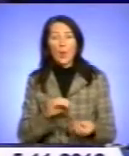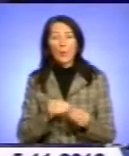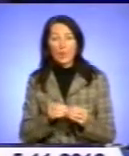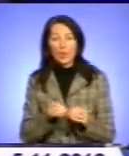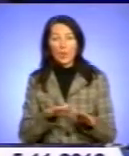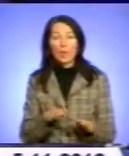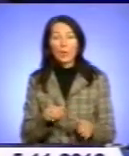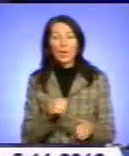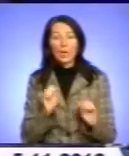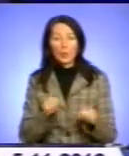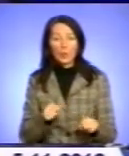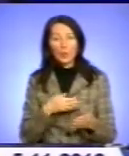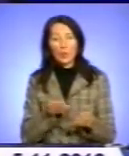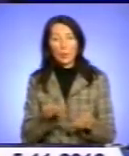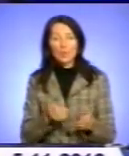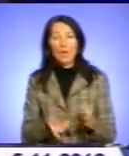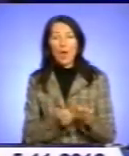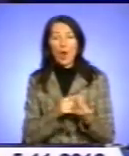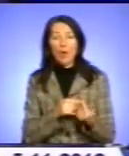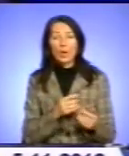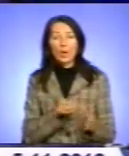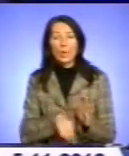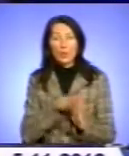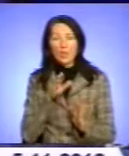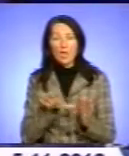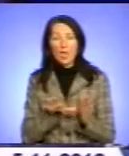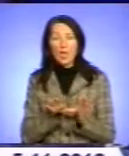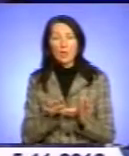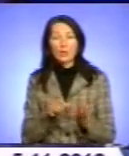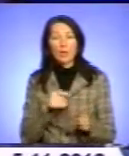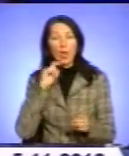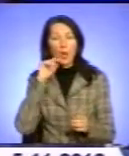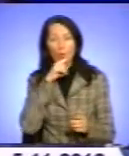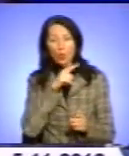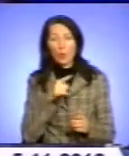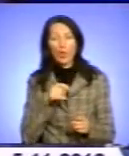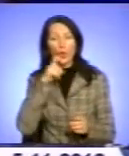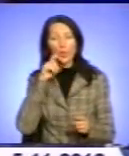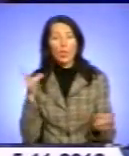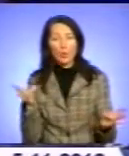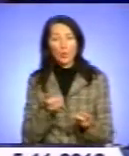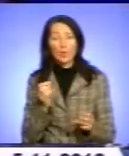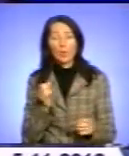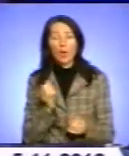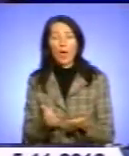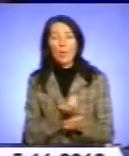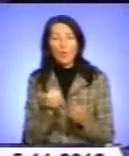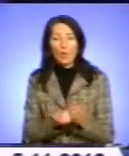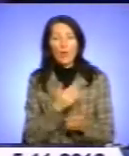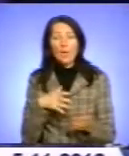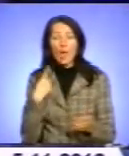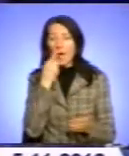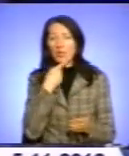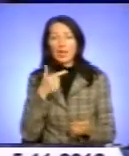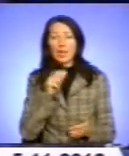підвищення енергоефективності економіки. Крім того, Україні необхідно нарощувати власний видобуток газу, що вимагатиме